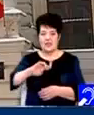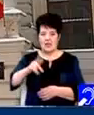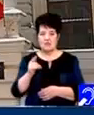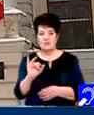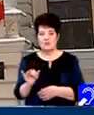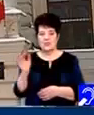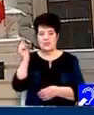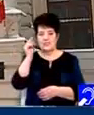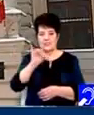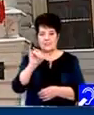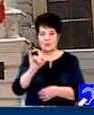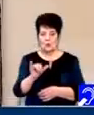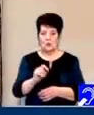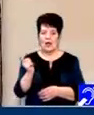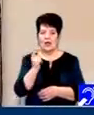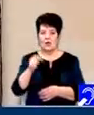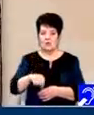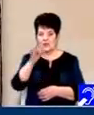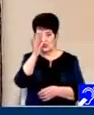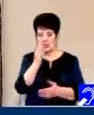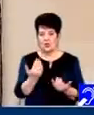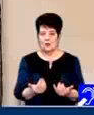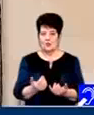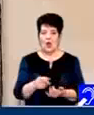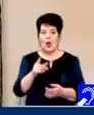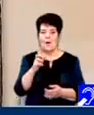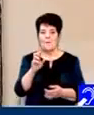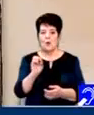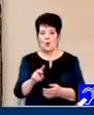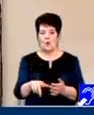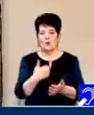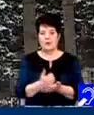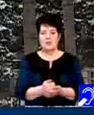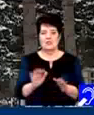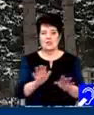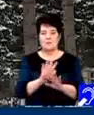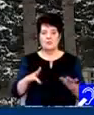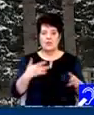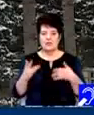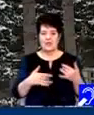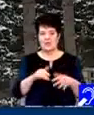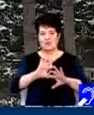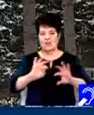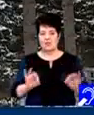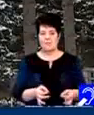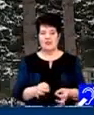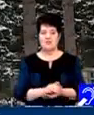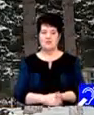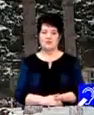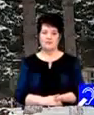și Institutul Agricol din Chișinău. În prezent este blocul principal al Academiei de Muzică, Teatru și Arte Plastice.